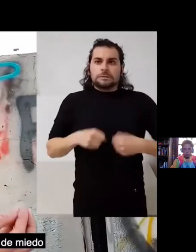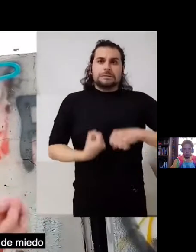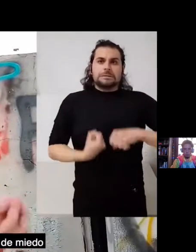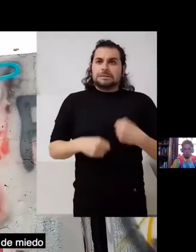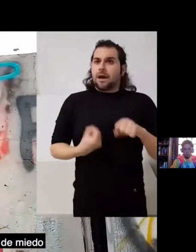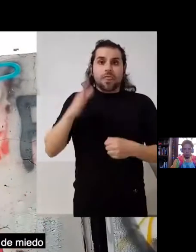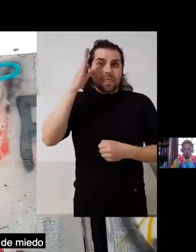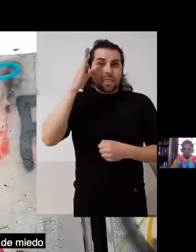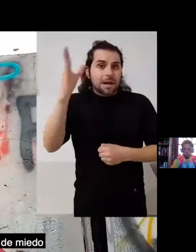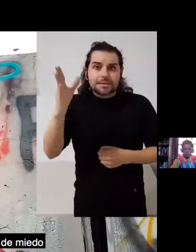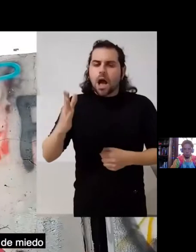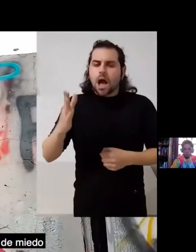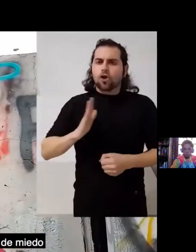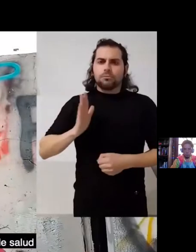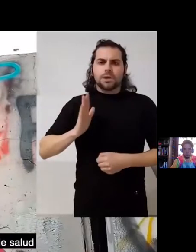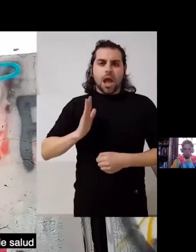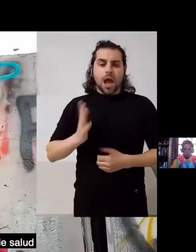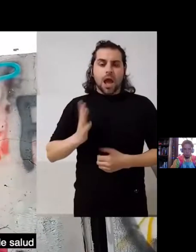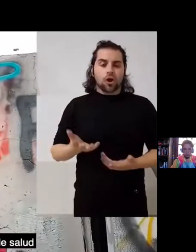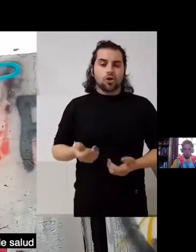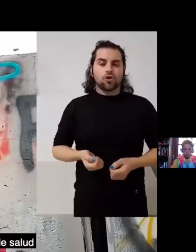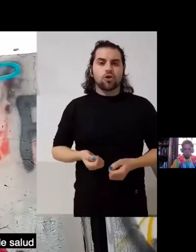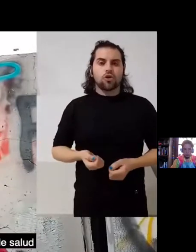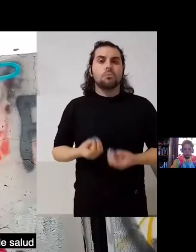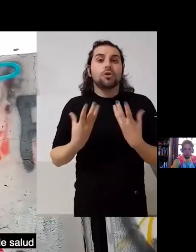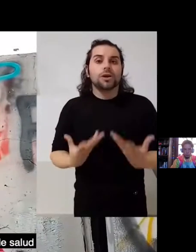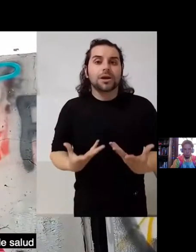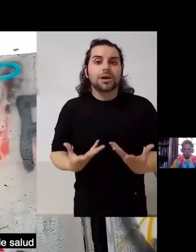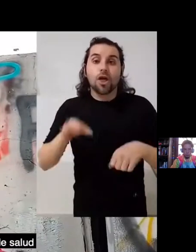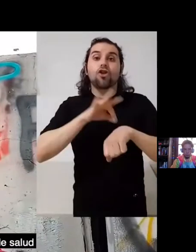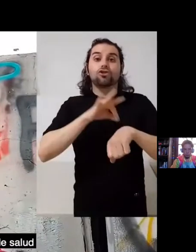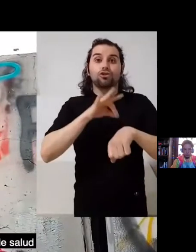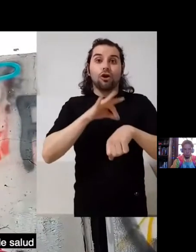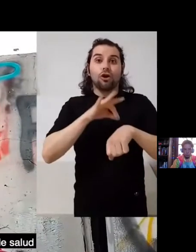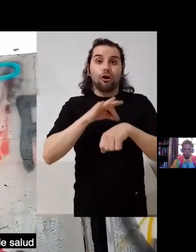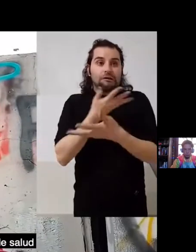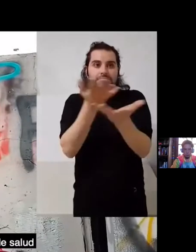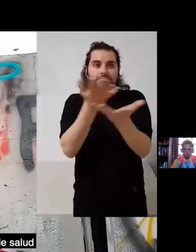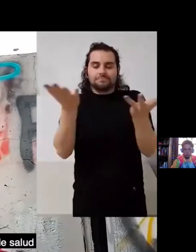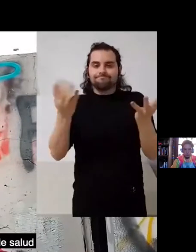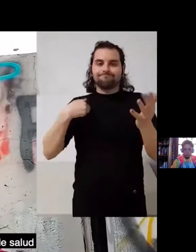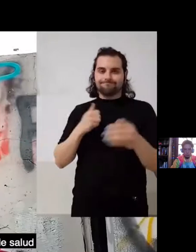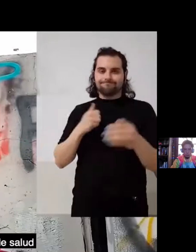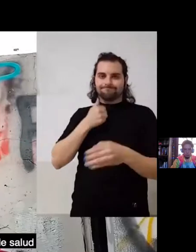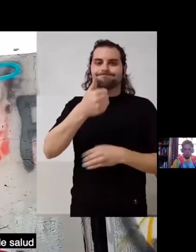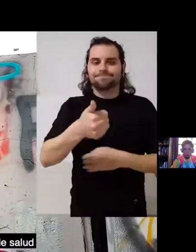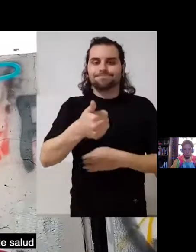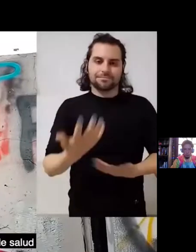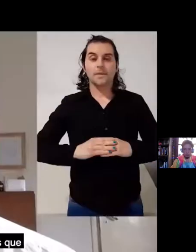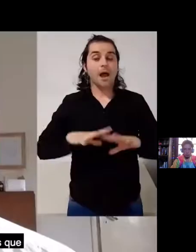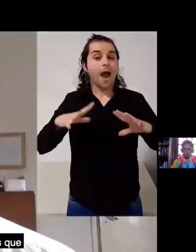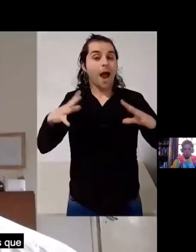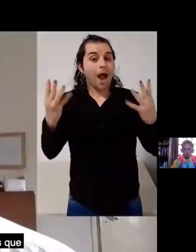vaccin de COVID et ça m'a entraîné un excès d'anxiété et de peur à m'exposer au